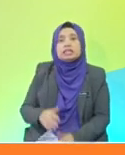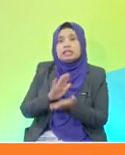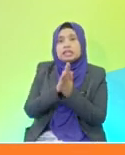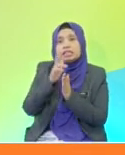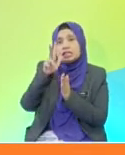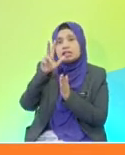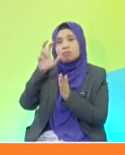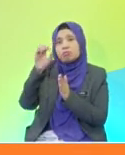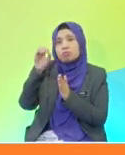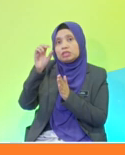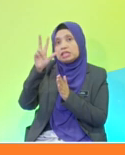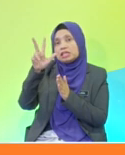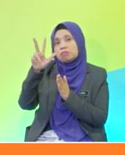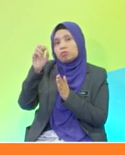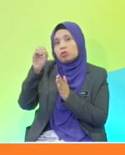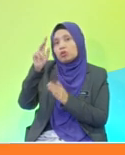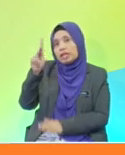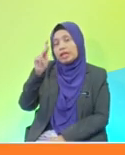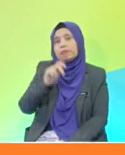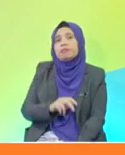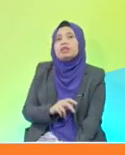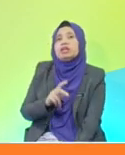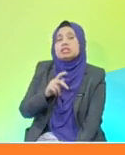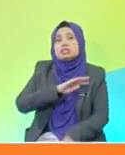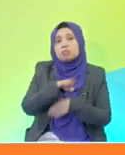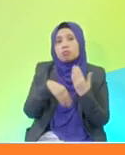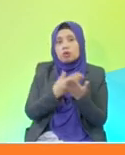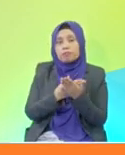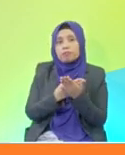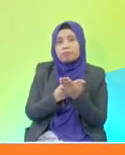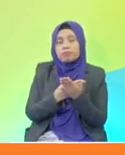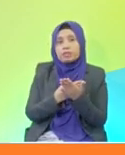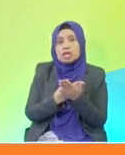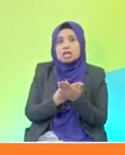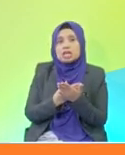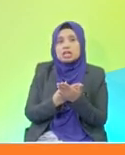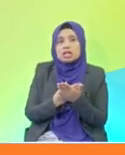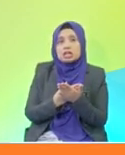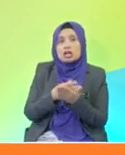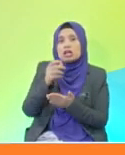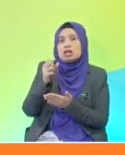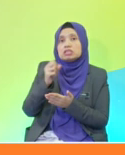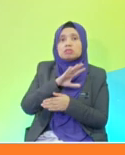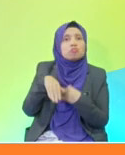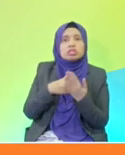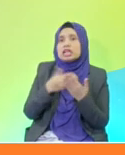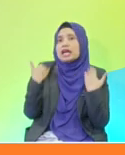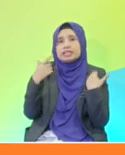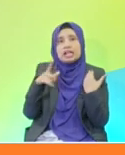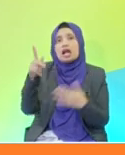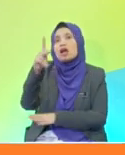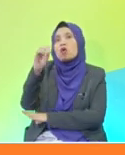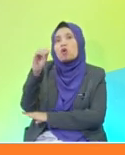30.000 ringgit kita adalah semua sewa kilang adalah kos bahan mentah adalah cos